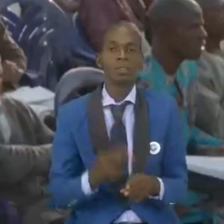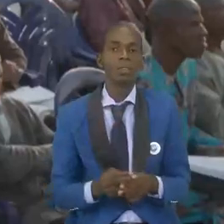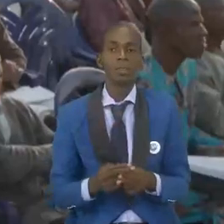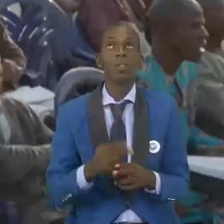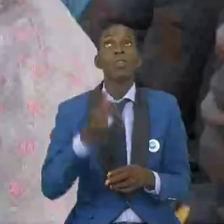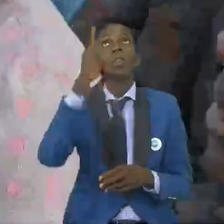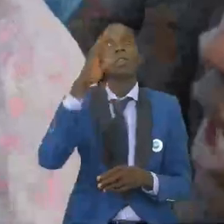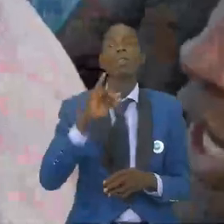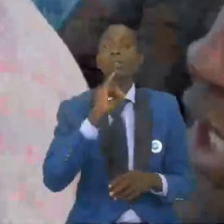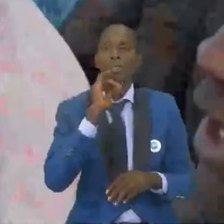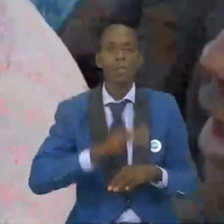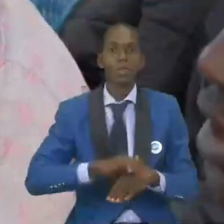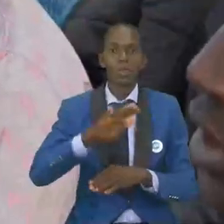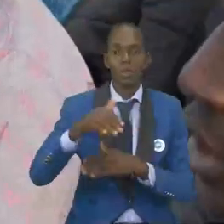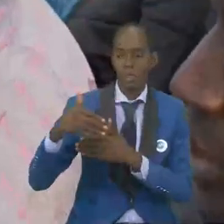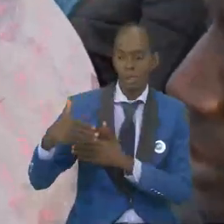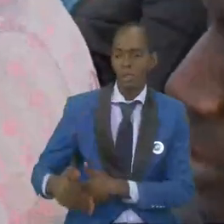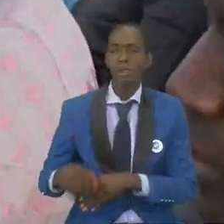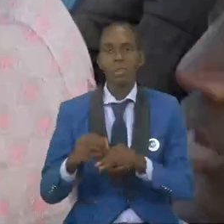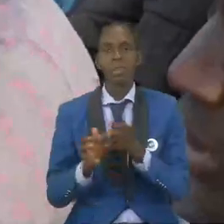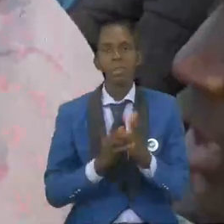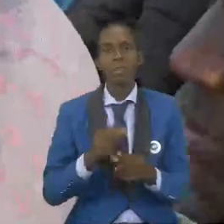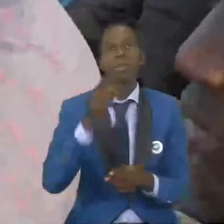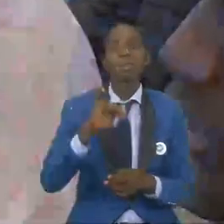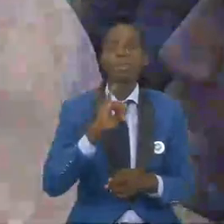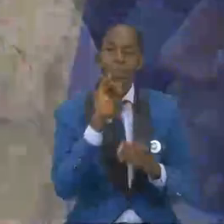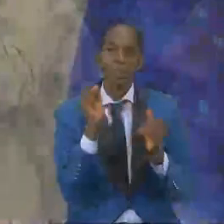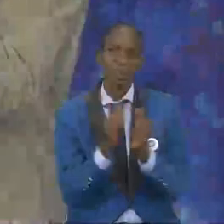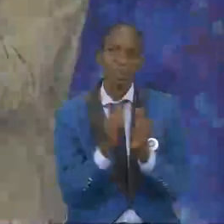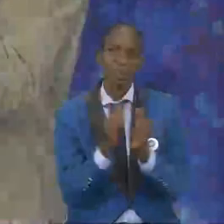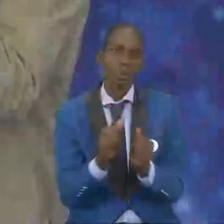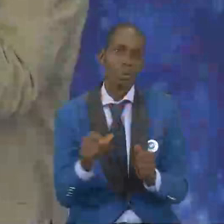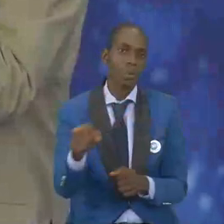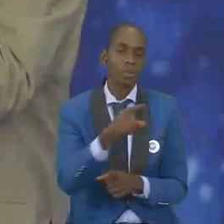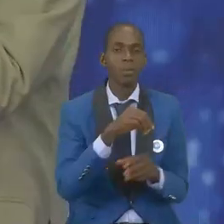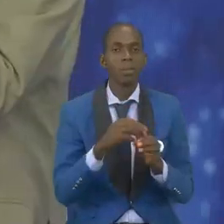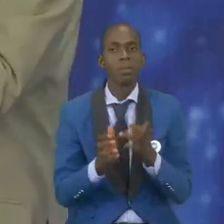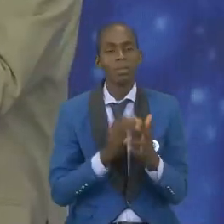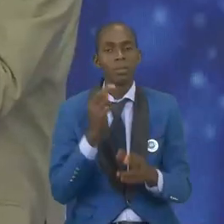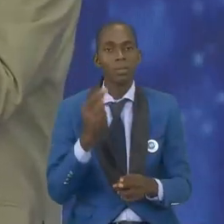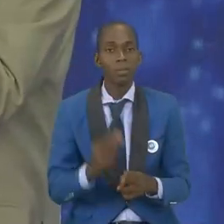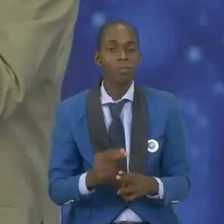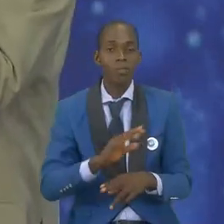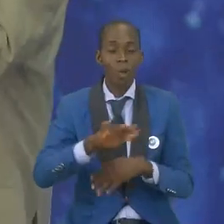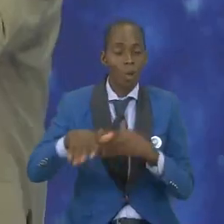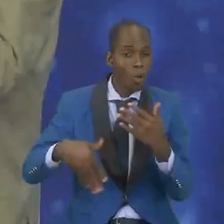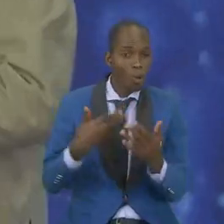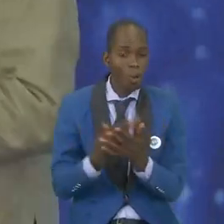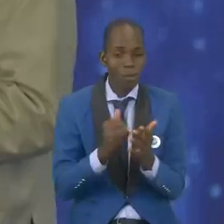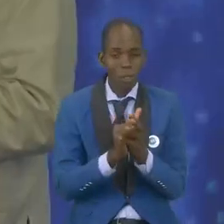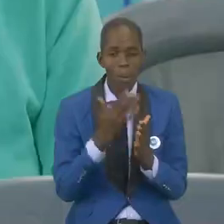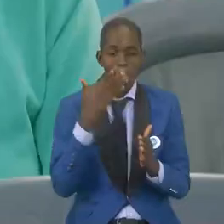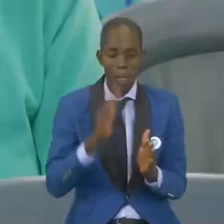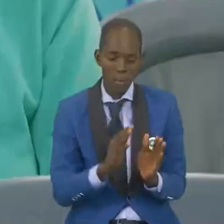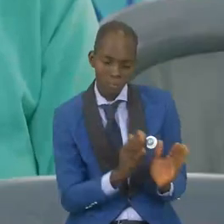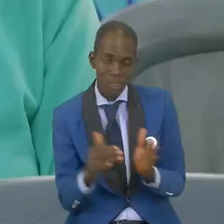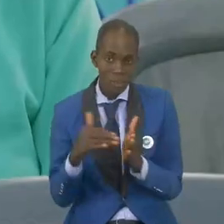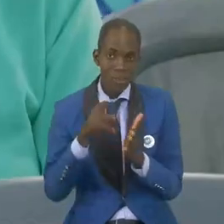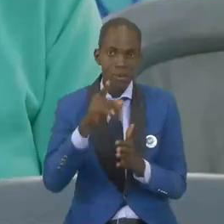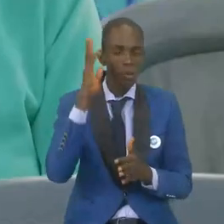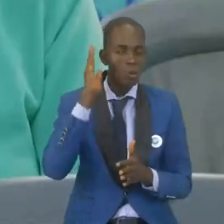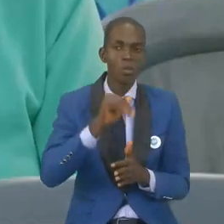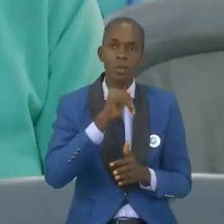Ça ne marchera pas. Le ciel est de ton côté. Dieu est de ton côté.